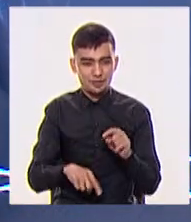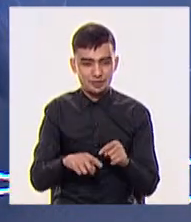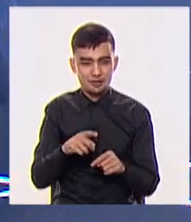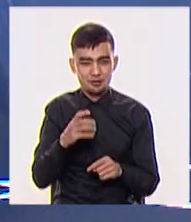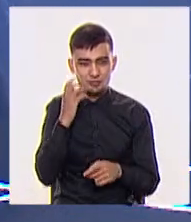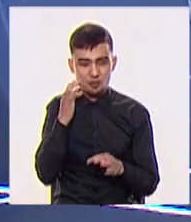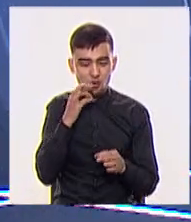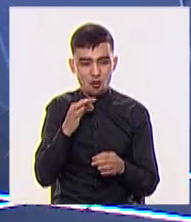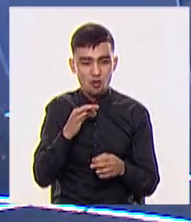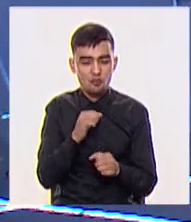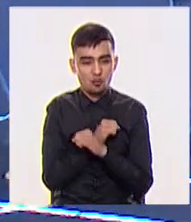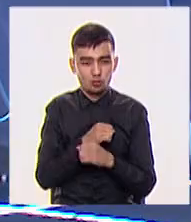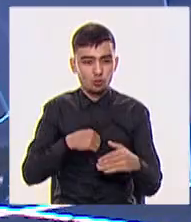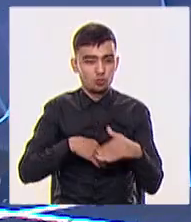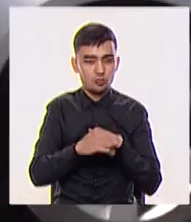декреттік демалысқа шығып кеткен.